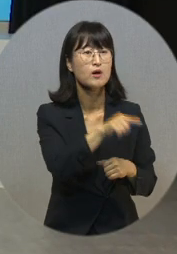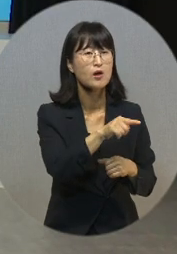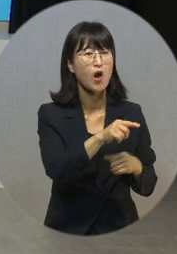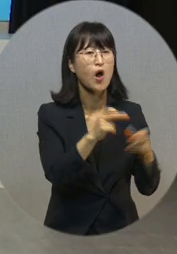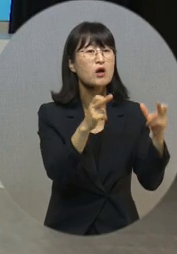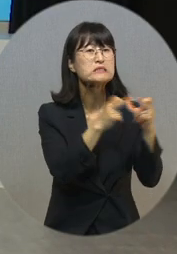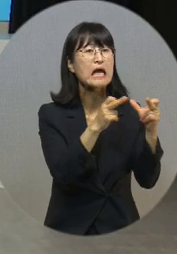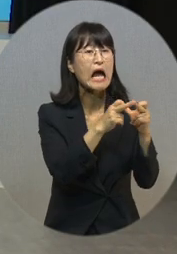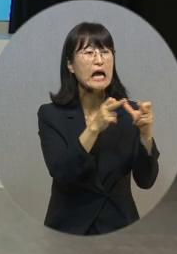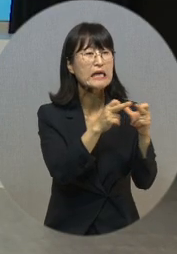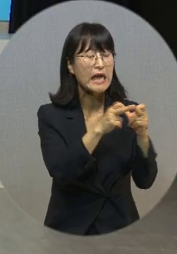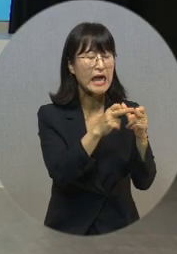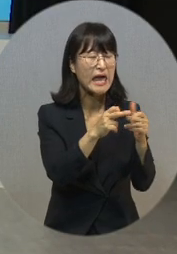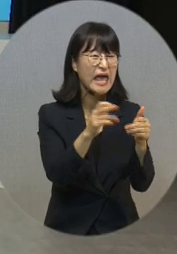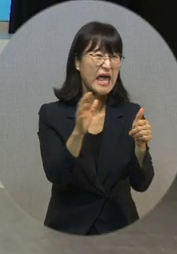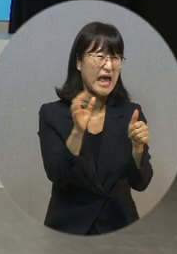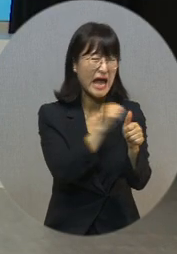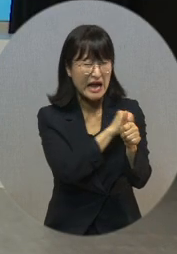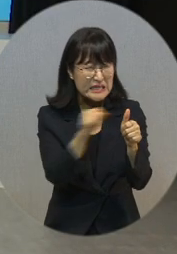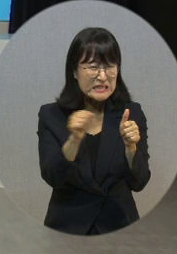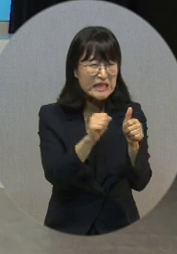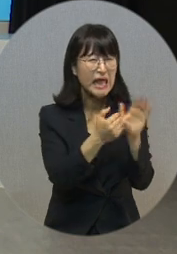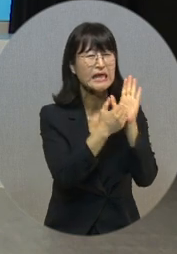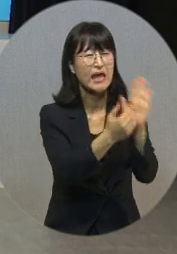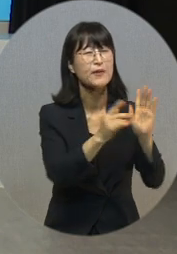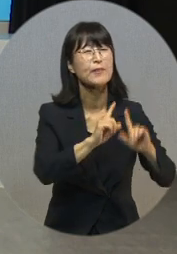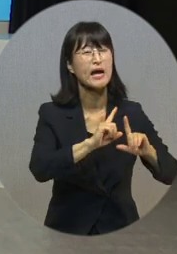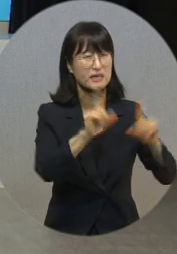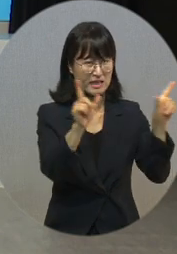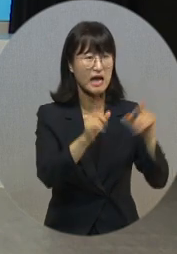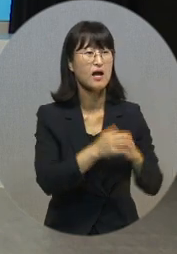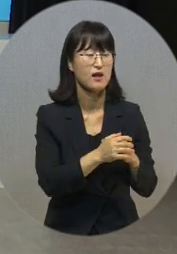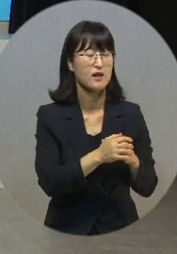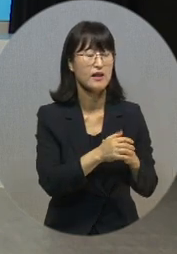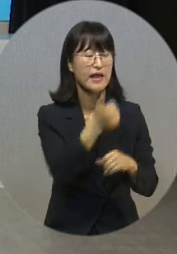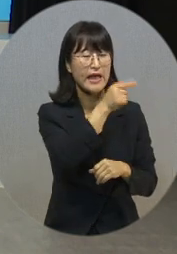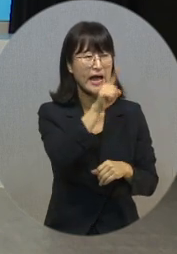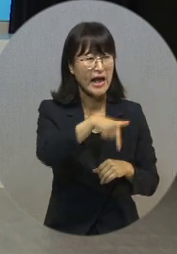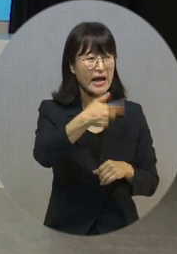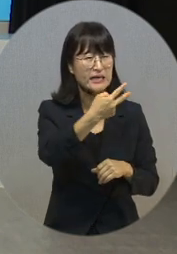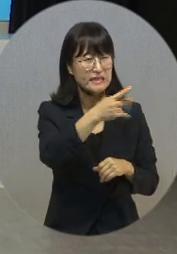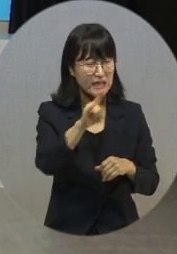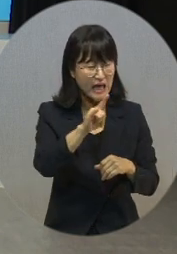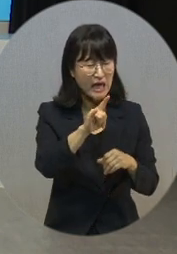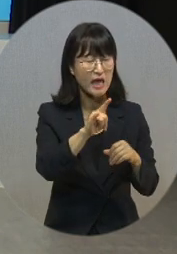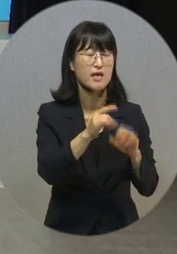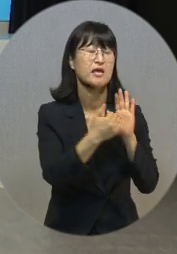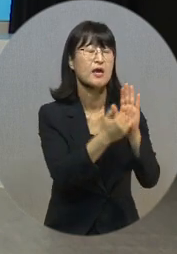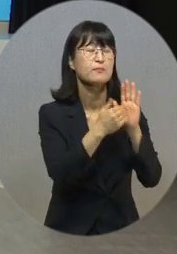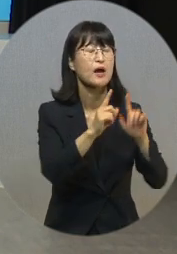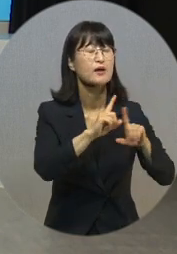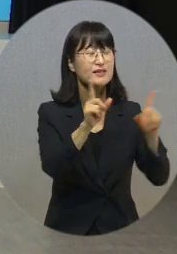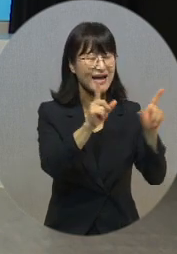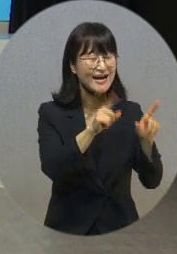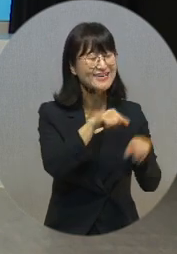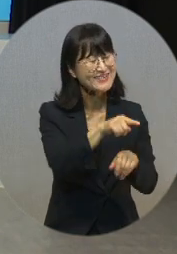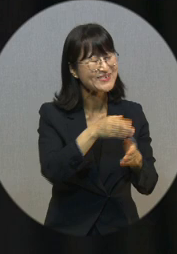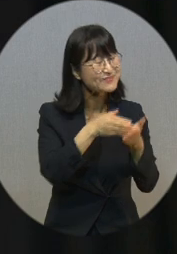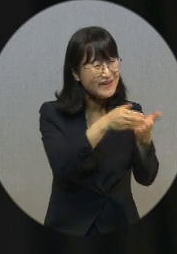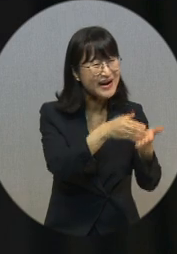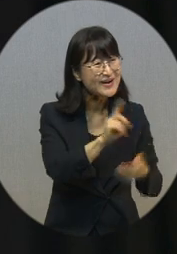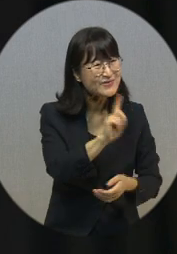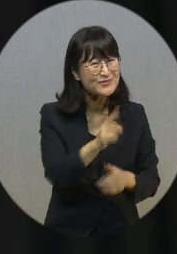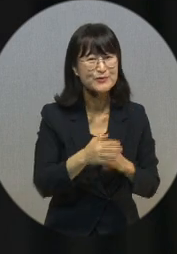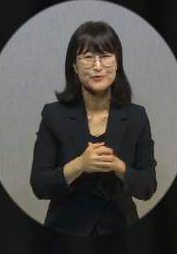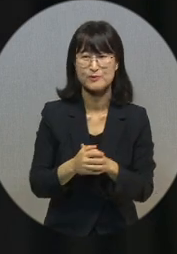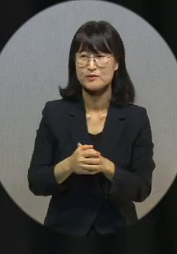날을 지정하겠다. 네, 맞습니다. 예, 네, 이거 재정 발의를 지금 하셨잖아요. 네, 했습니다. 왜 하셨어요? 네.